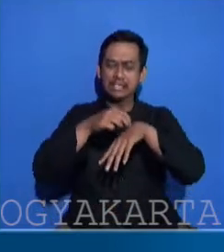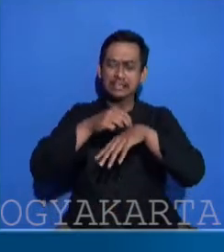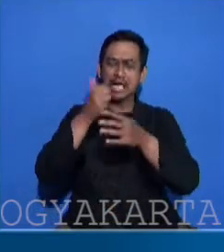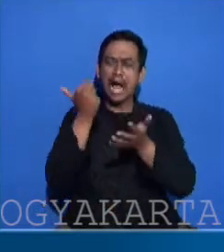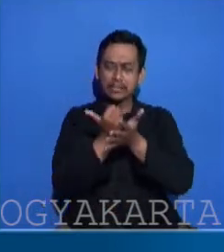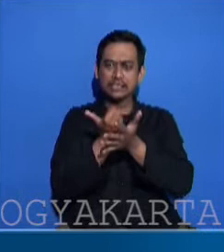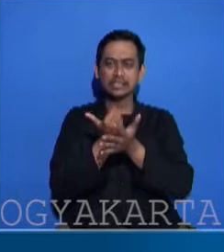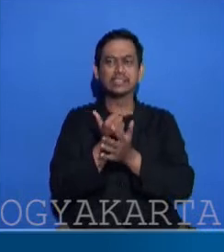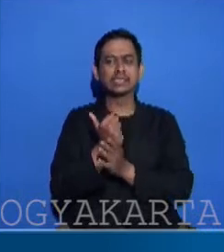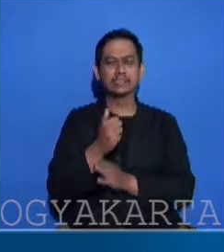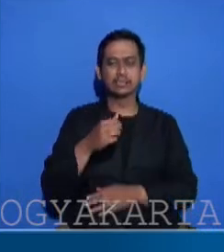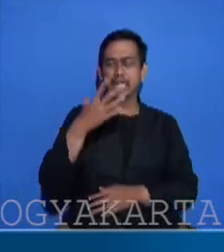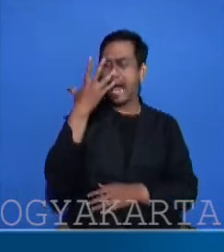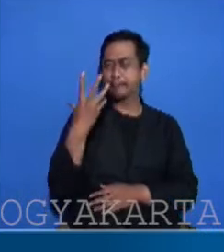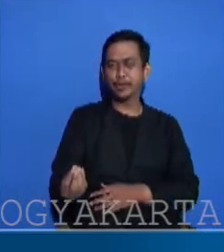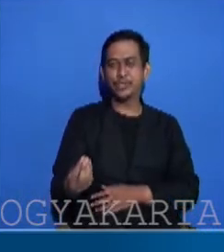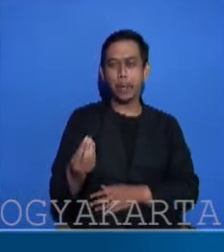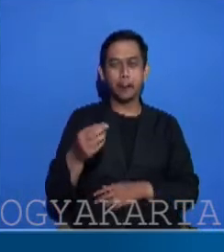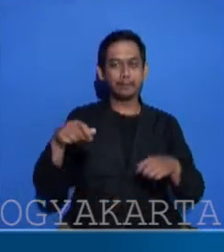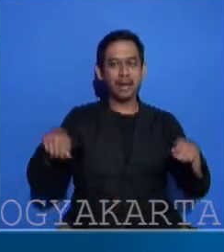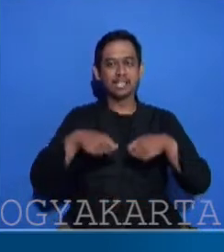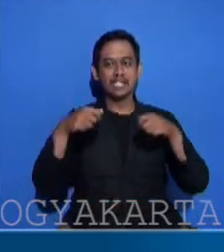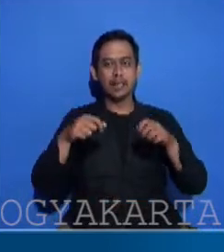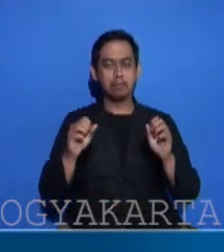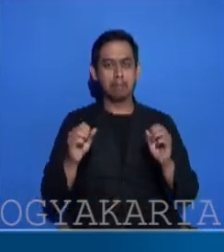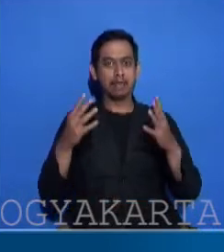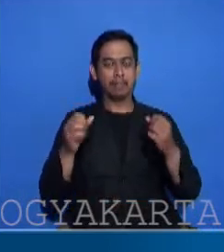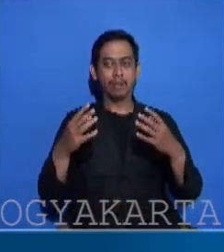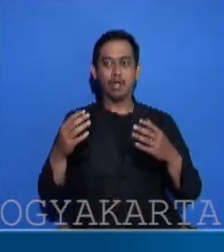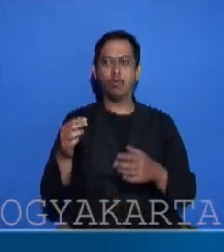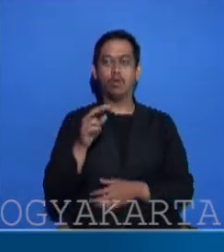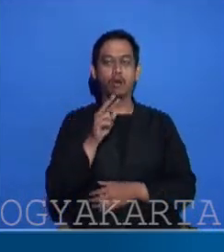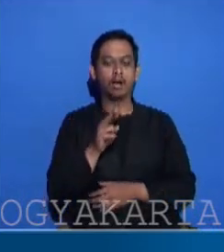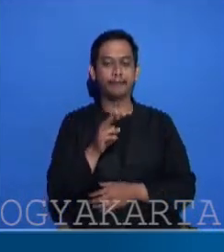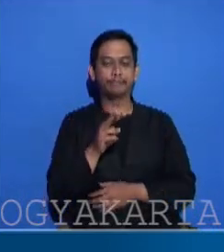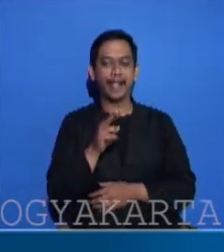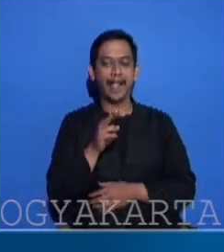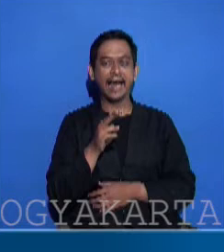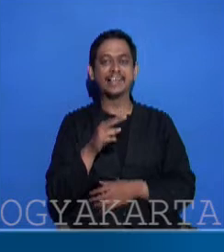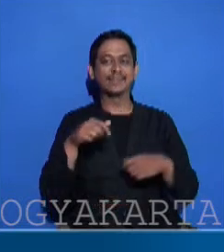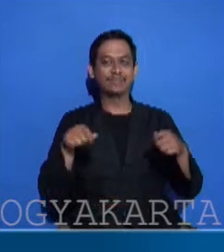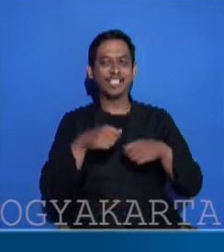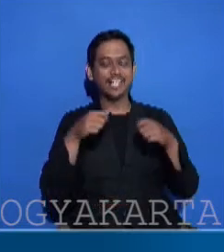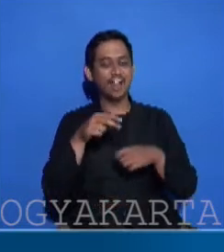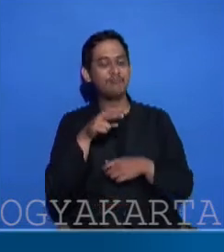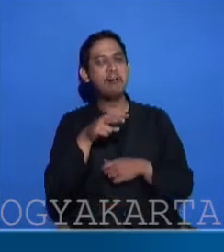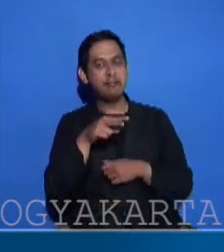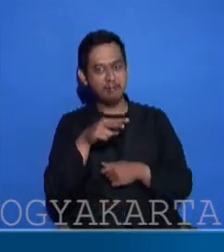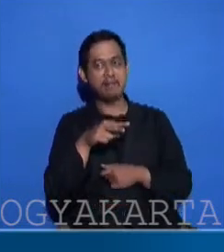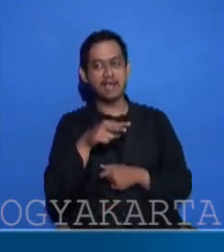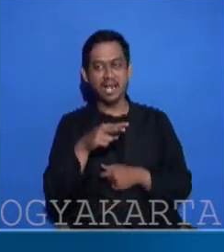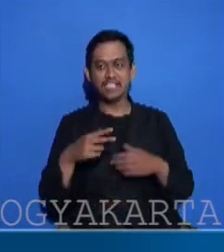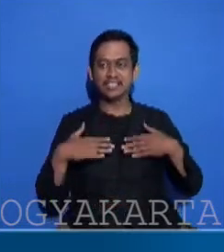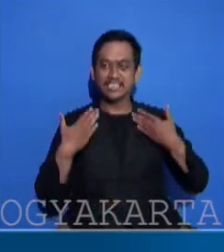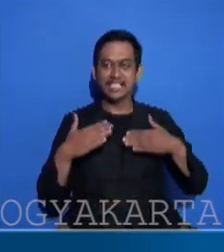selalu fresh dan dimasak dadakan Nah lihat tuh dimasak perlahan dengan penuh sukacita